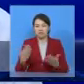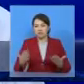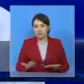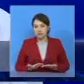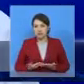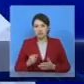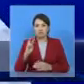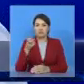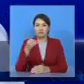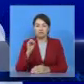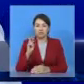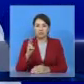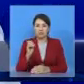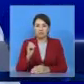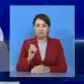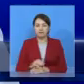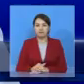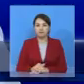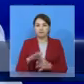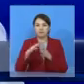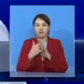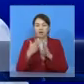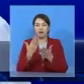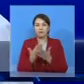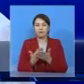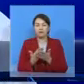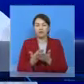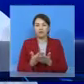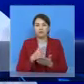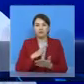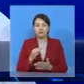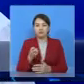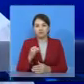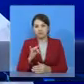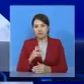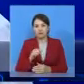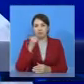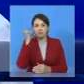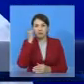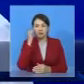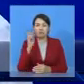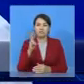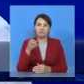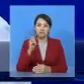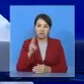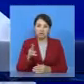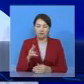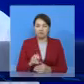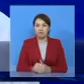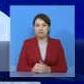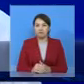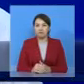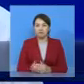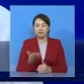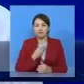в Кинкияке. Вот представляете, вот какая география это? Москва, Кинкияк.